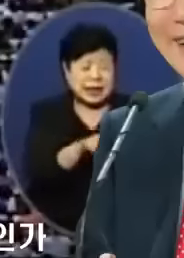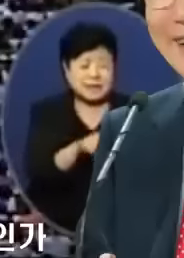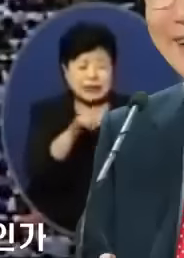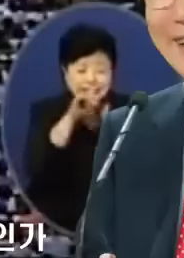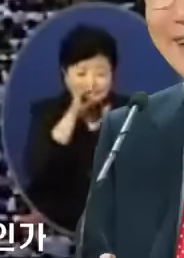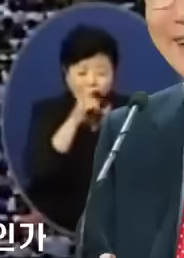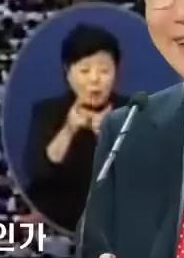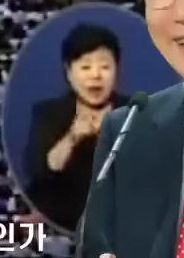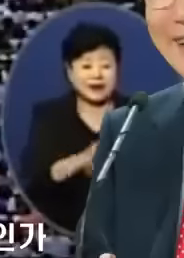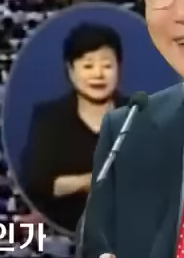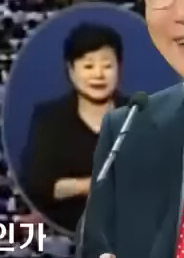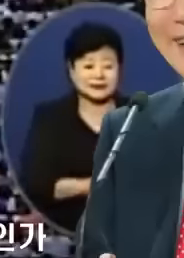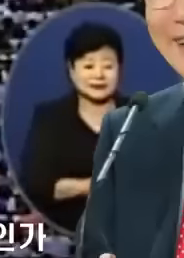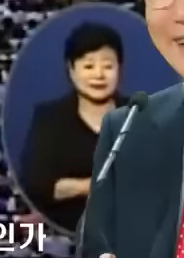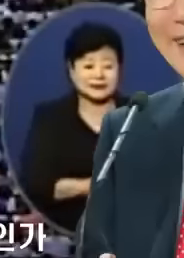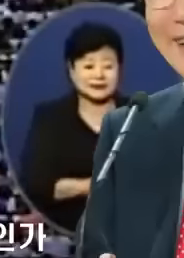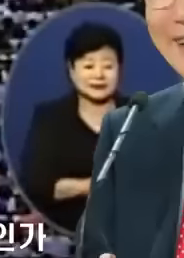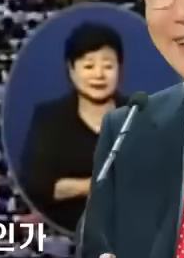말하는 것입니다. 이 말은